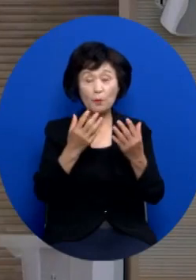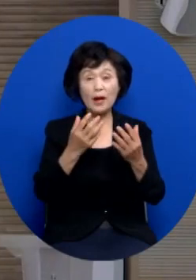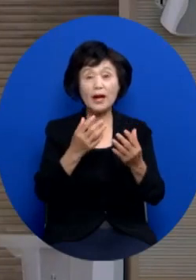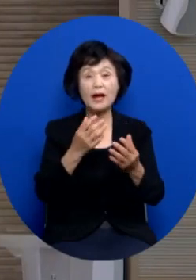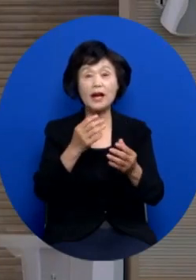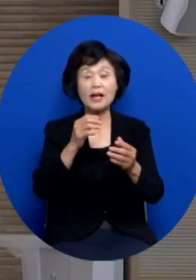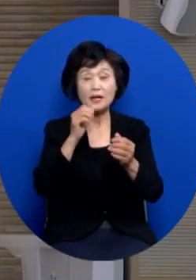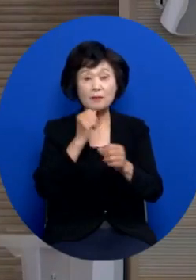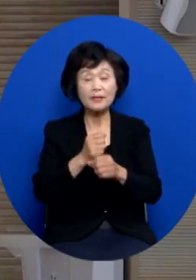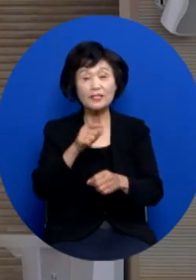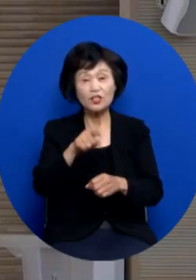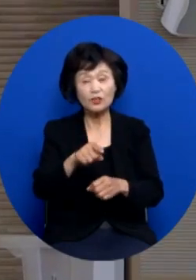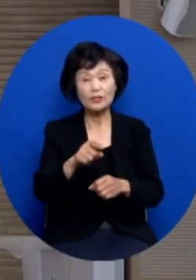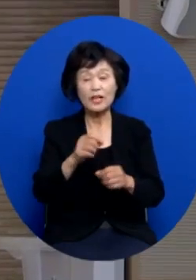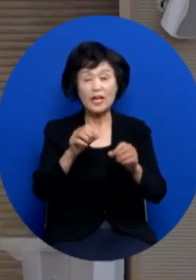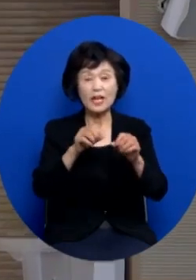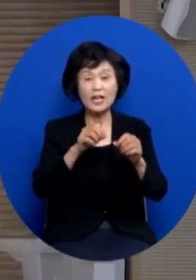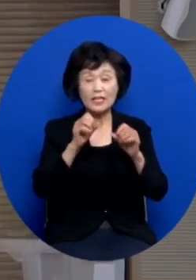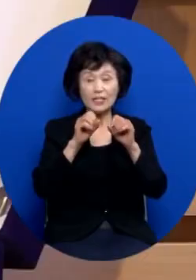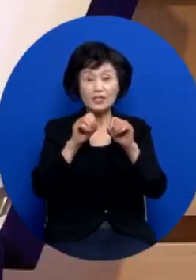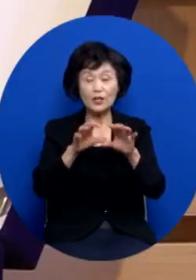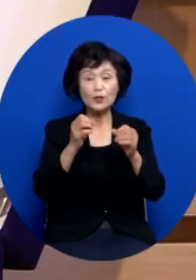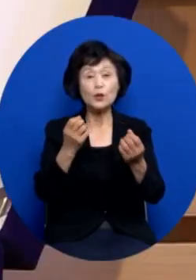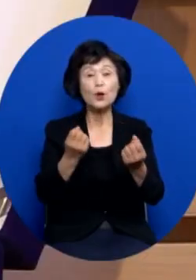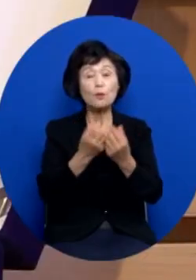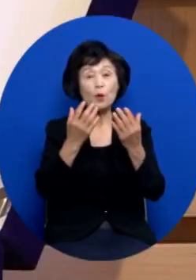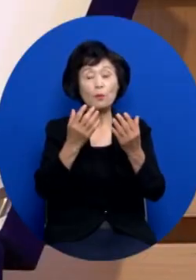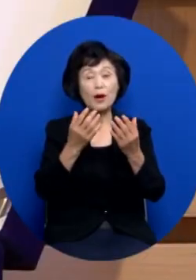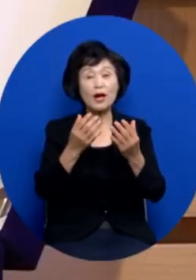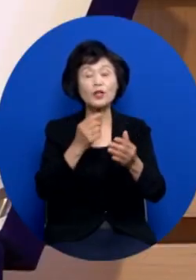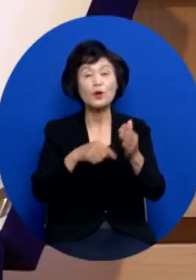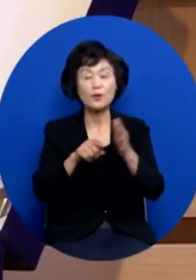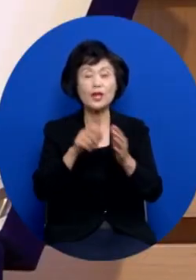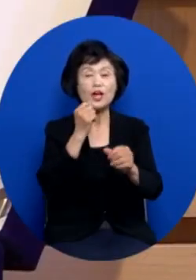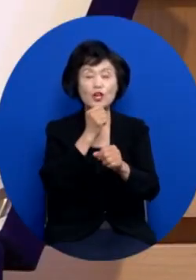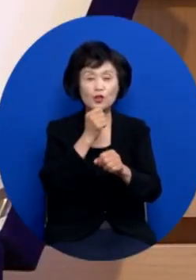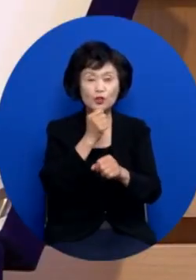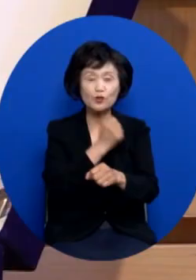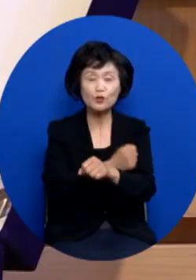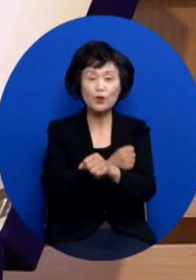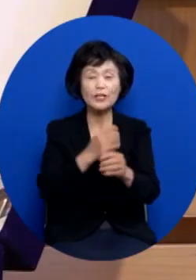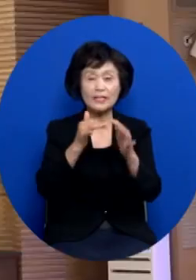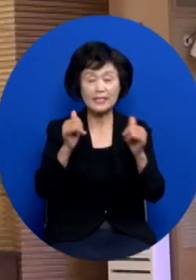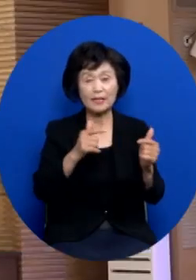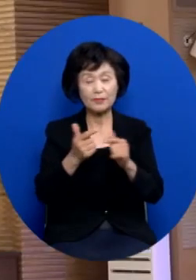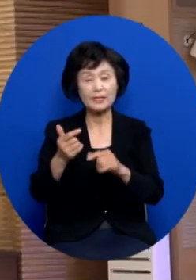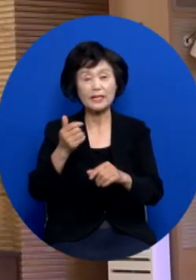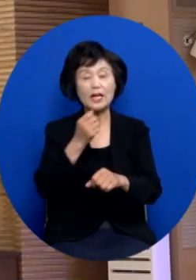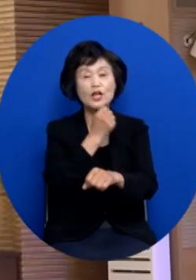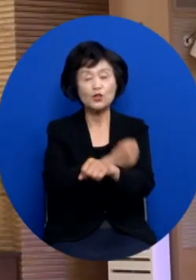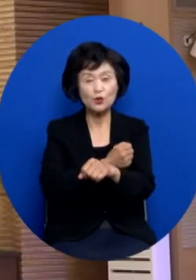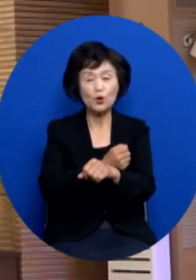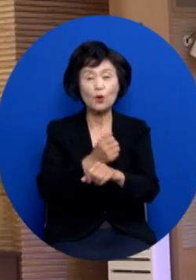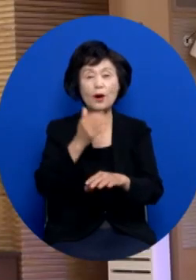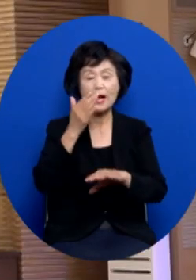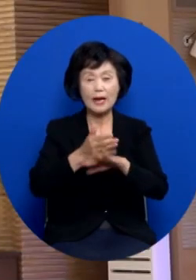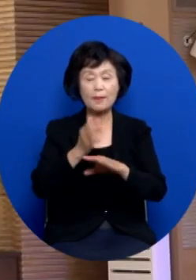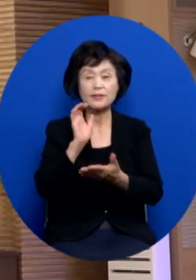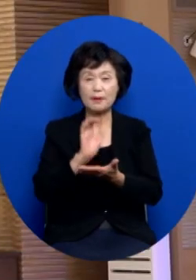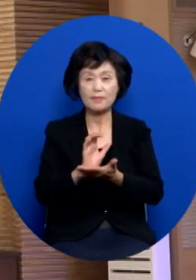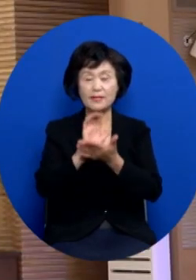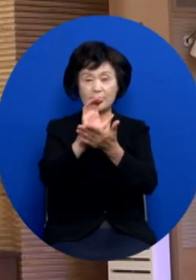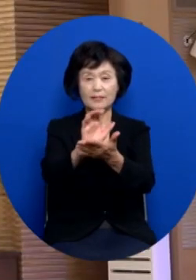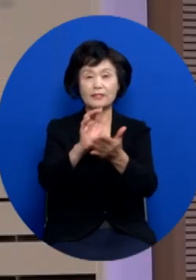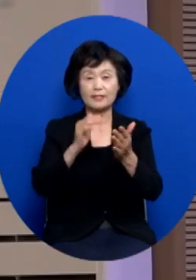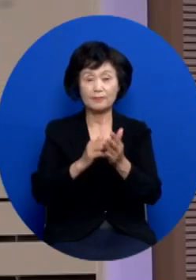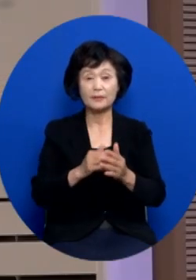등 전도폭발에 헌신한 이들에게 감사패와 공로패를 증정했습니다. 오후에 진행한 코이노니아에서는 전도폭발